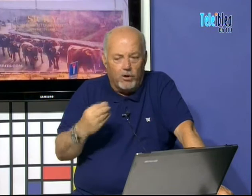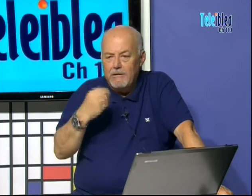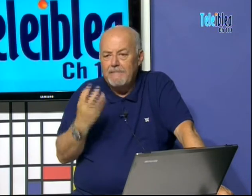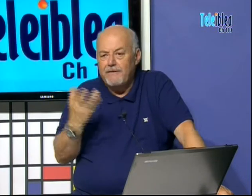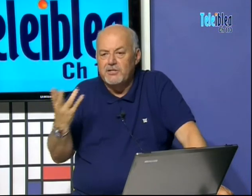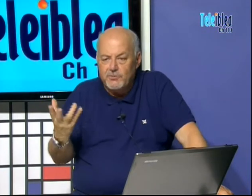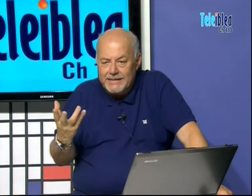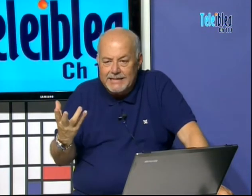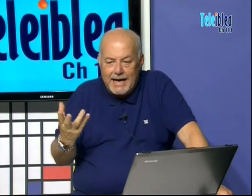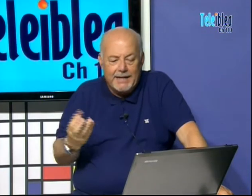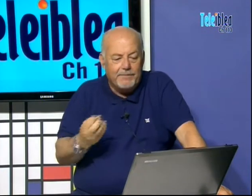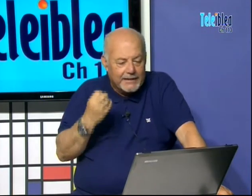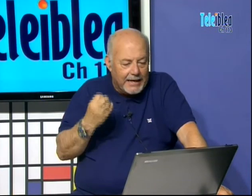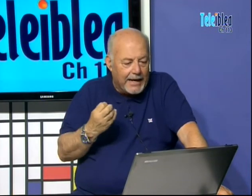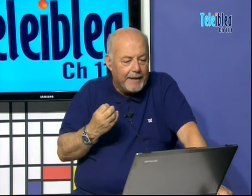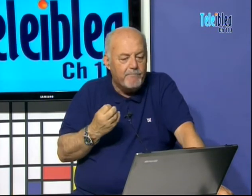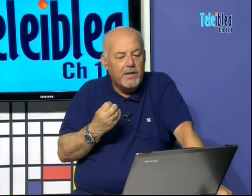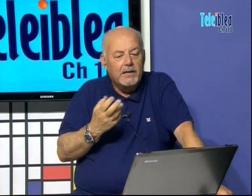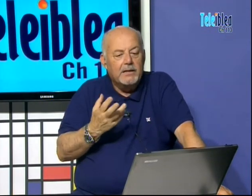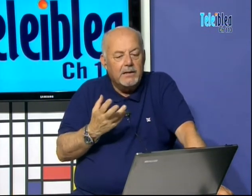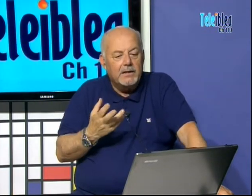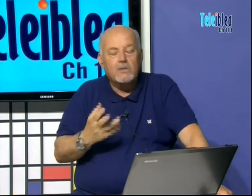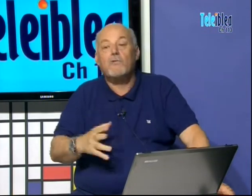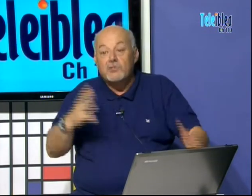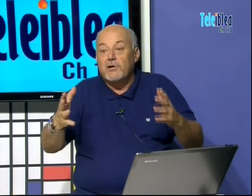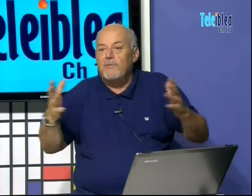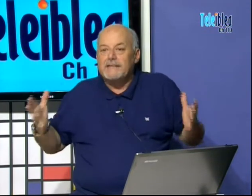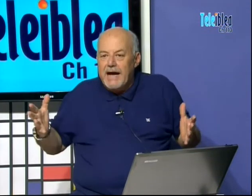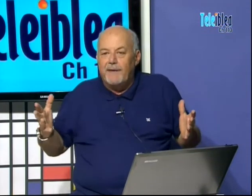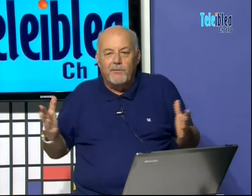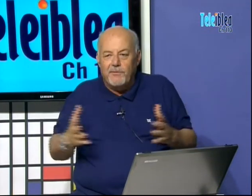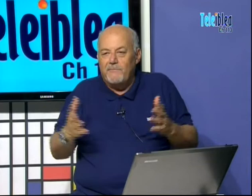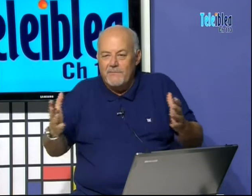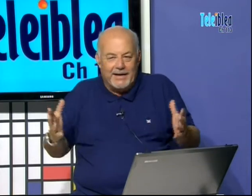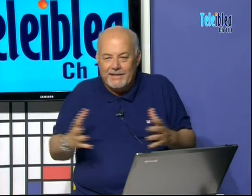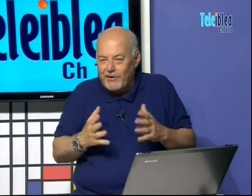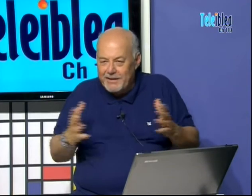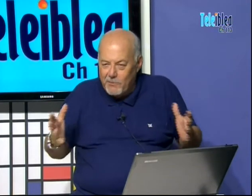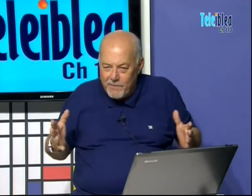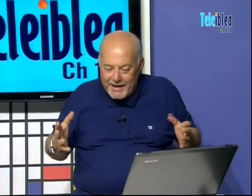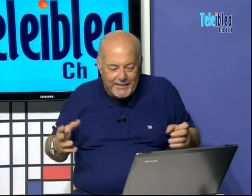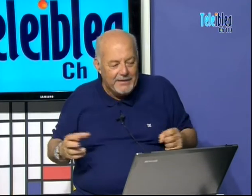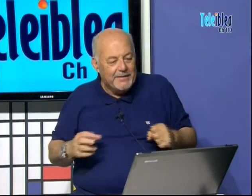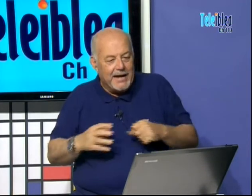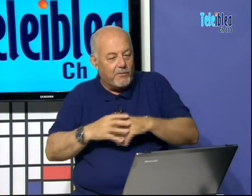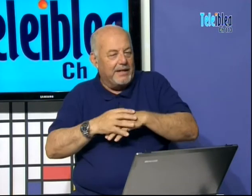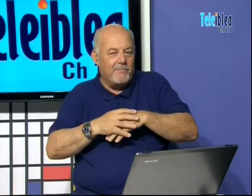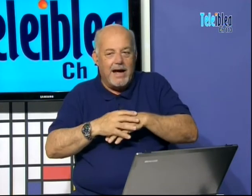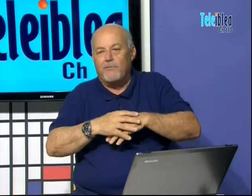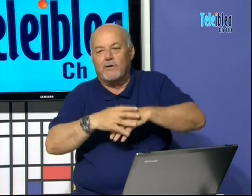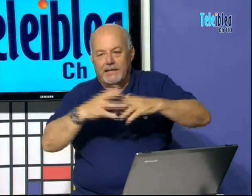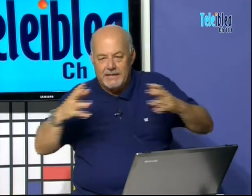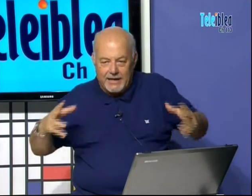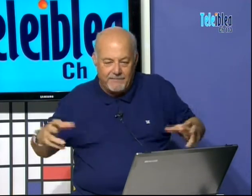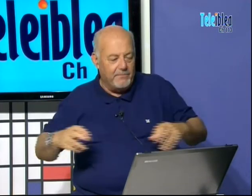modo farci pensare, perché così come siamo probabilmente non andiamo bene. E quindi